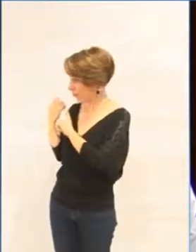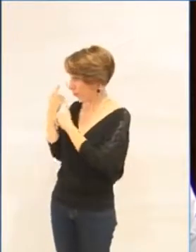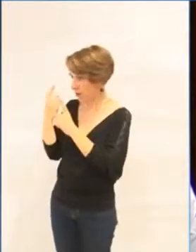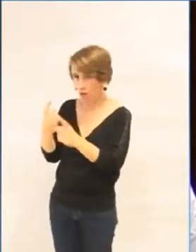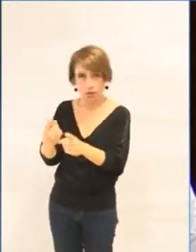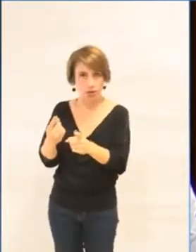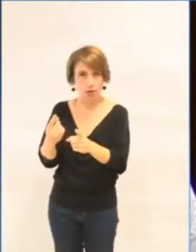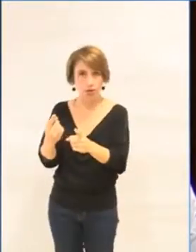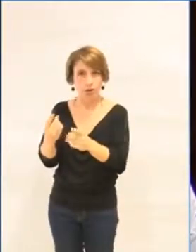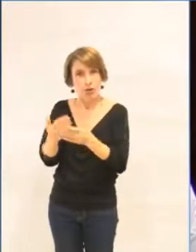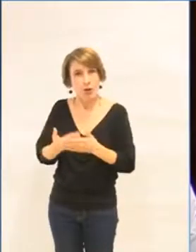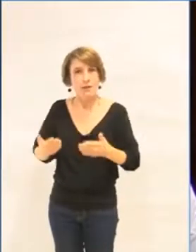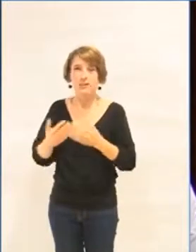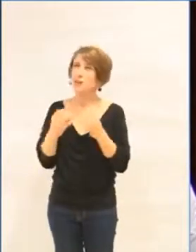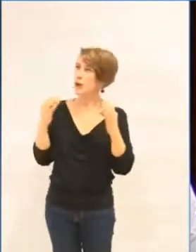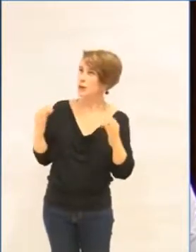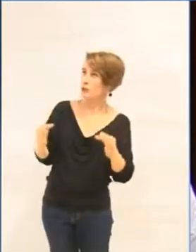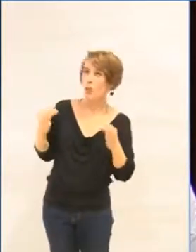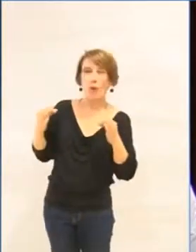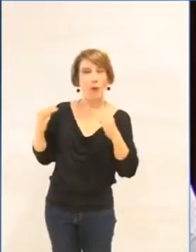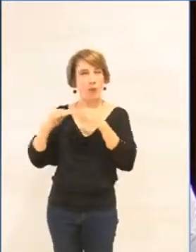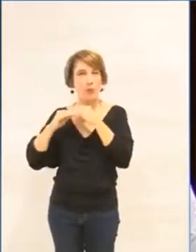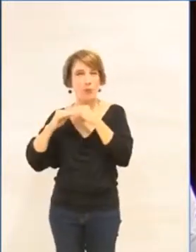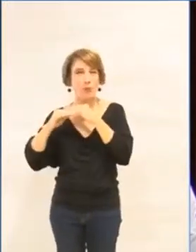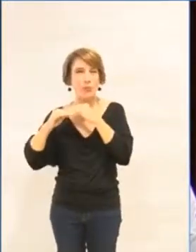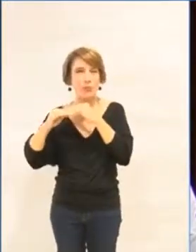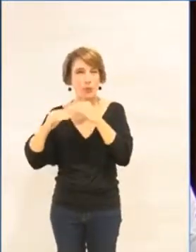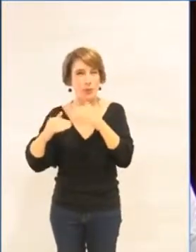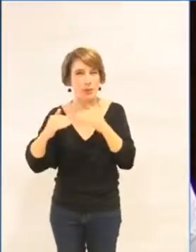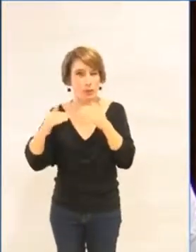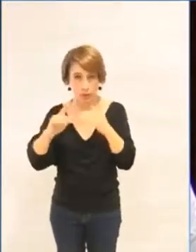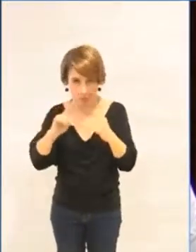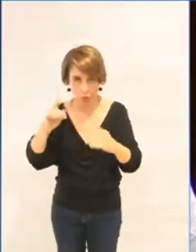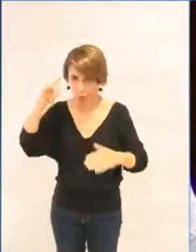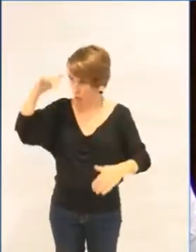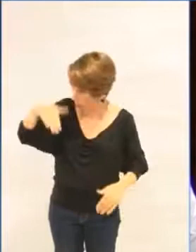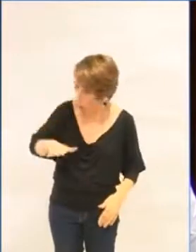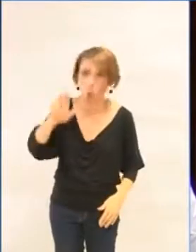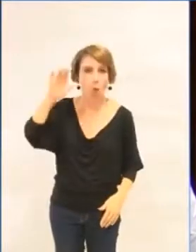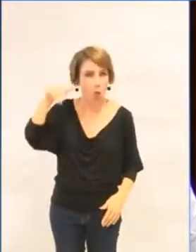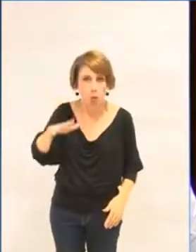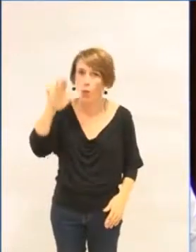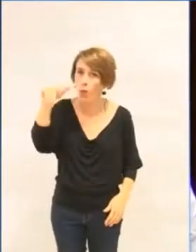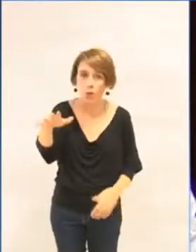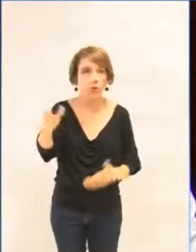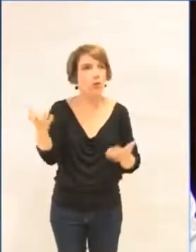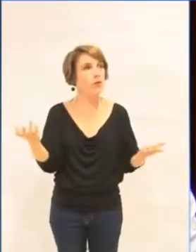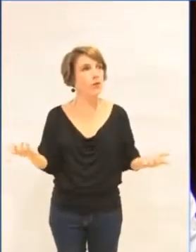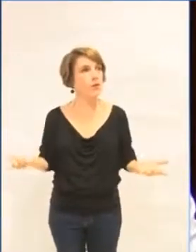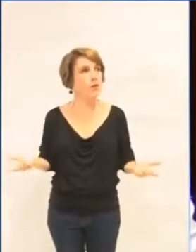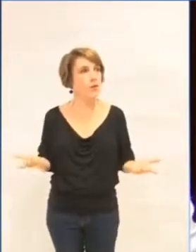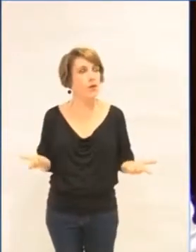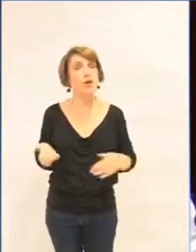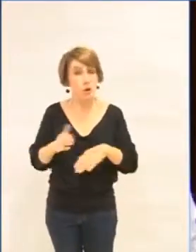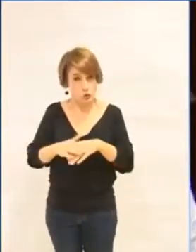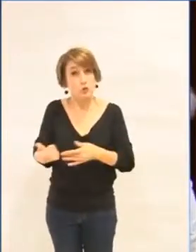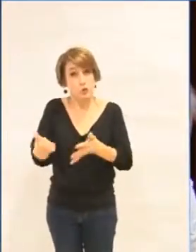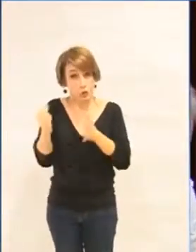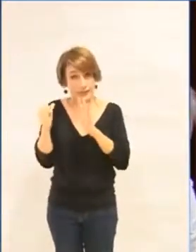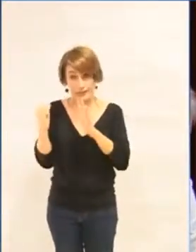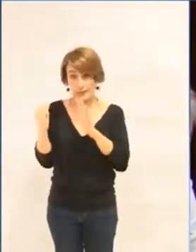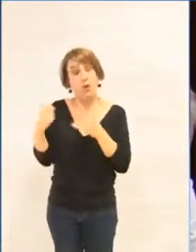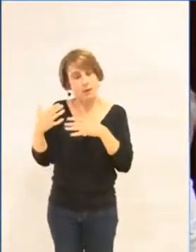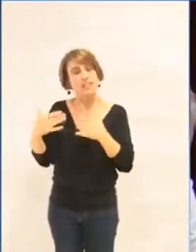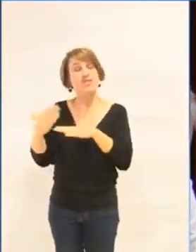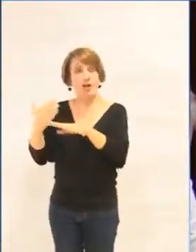le caractérise. En effet, les collectivités ont subi, non seulement sur ces 6 dernières années, mais